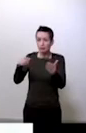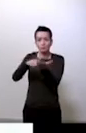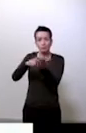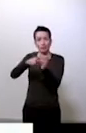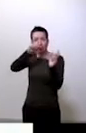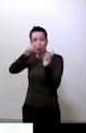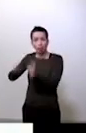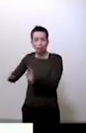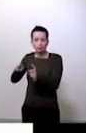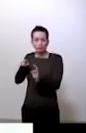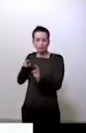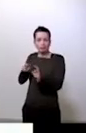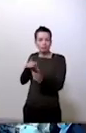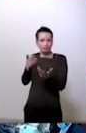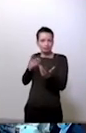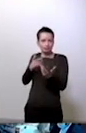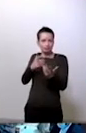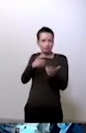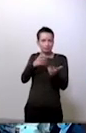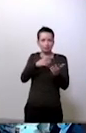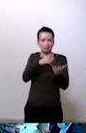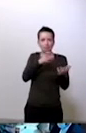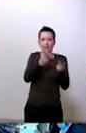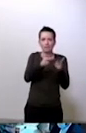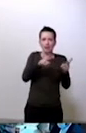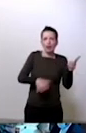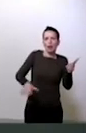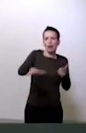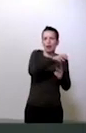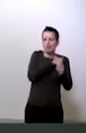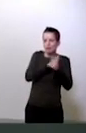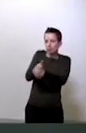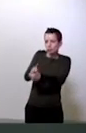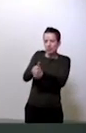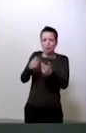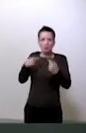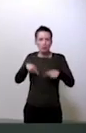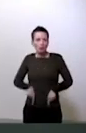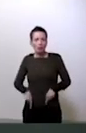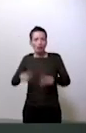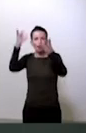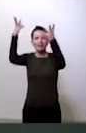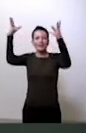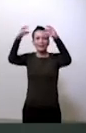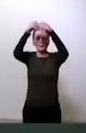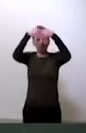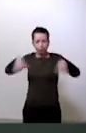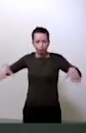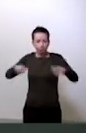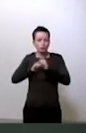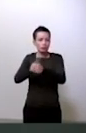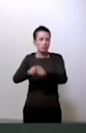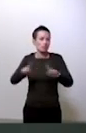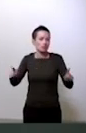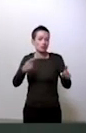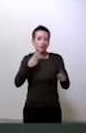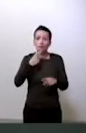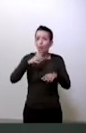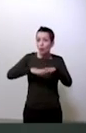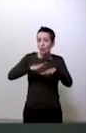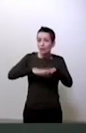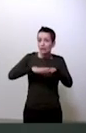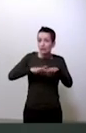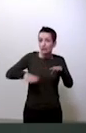l'objet d'un suivi de la part de la métropole et des services déconcentrés de l'État. Donc un urbanisme reposant sur